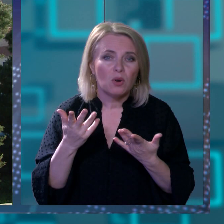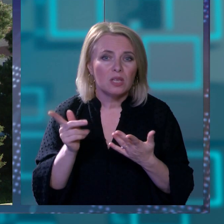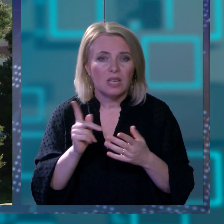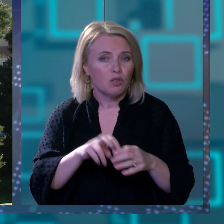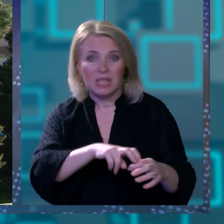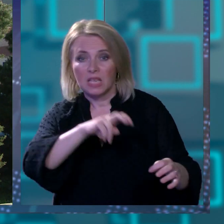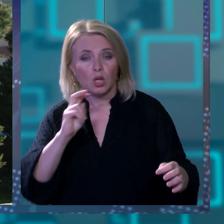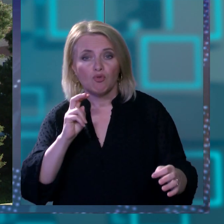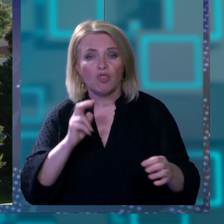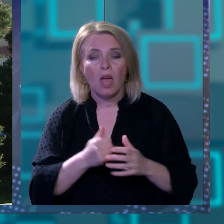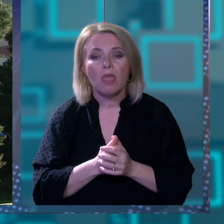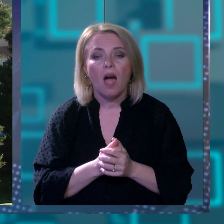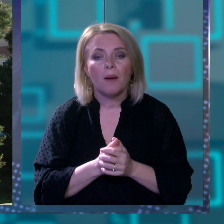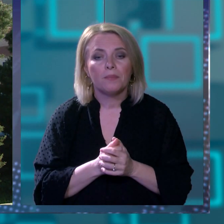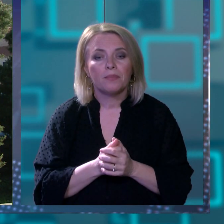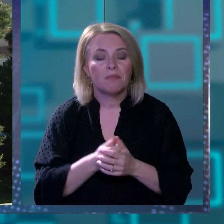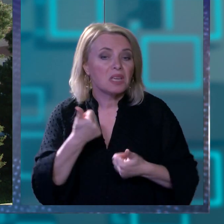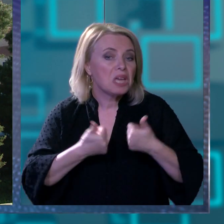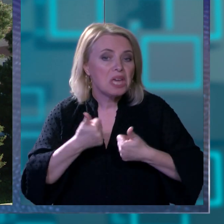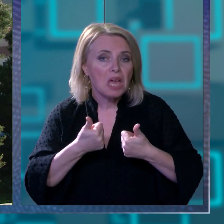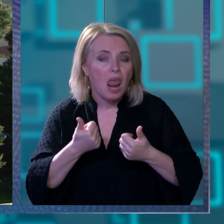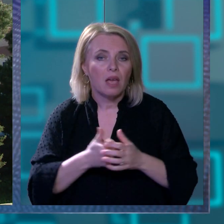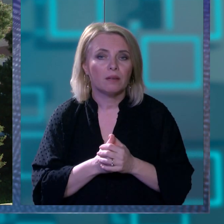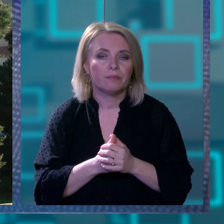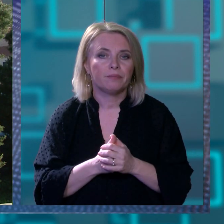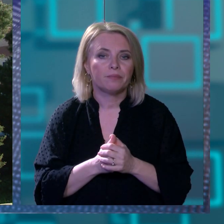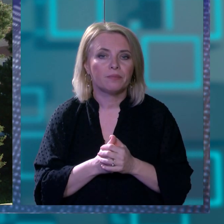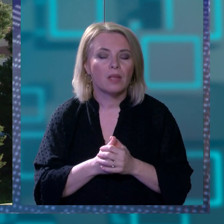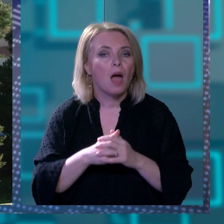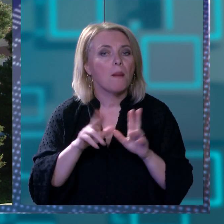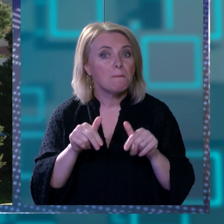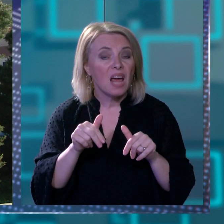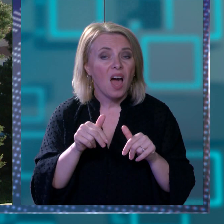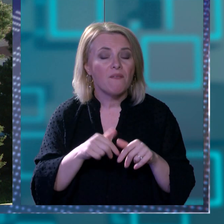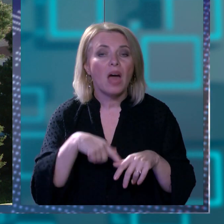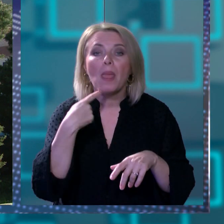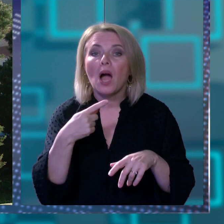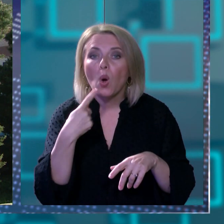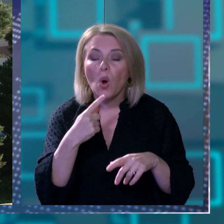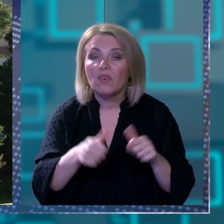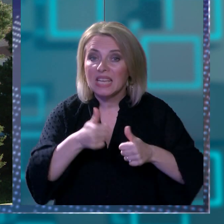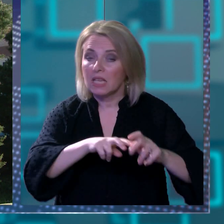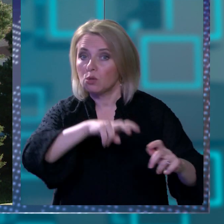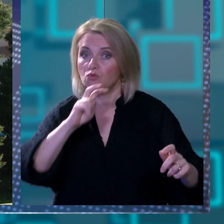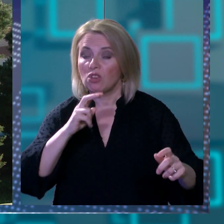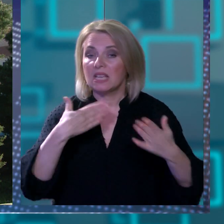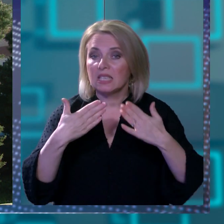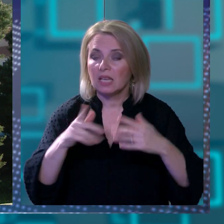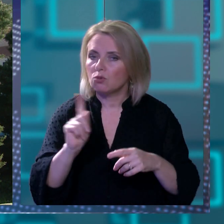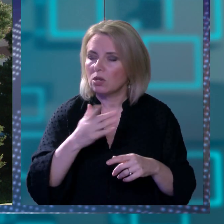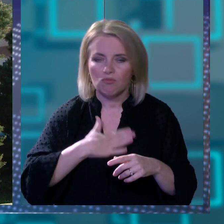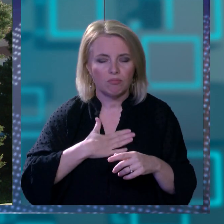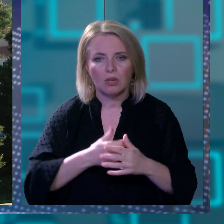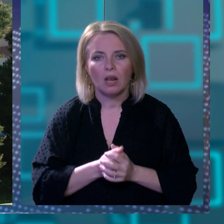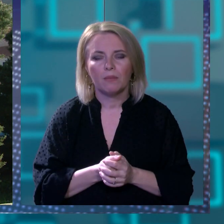biti isključenja ili prava na govor ili isključenja sa sjednice, to